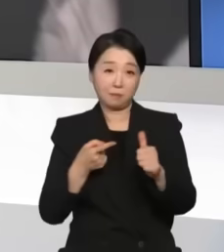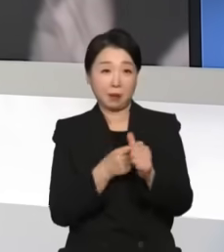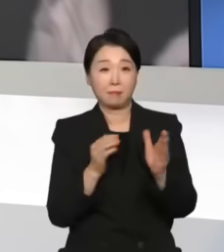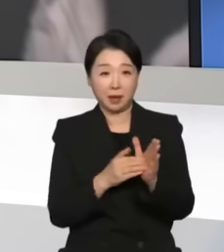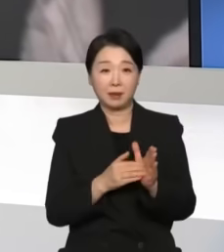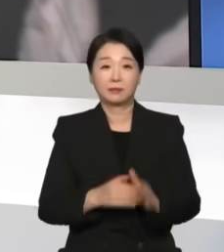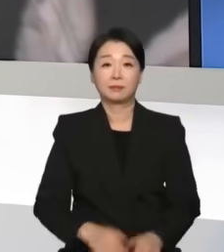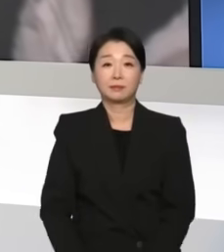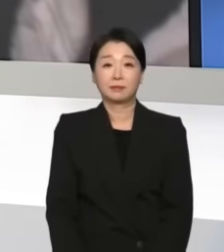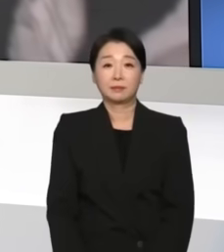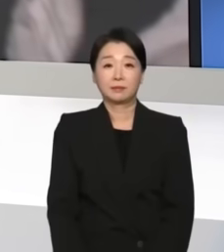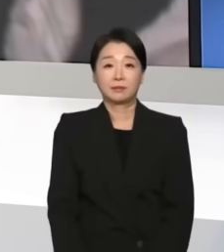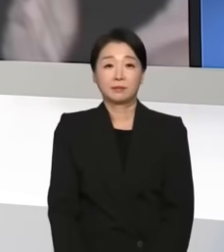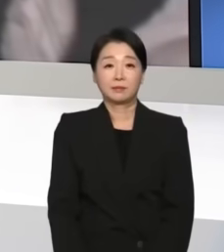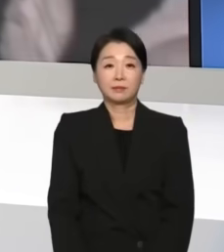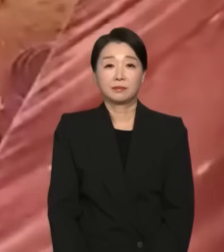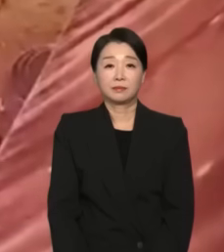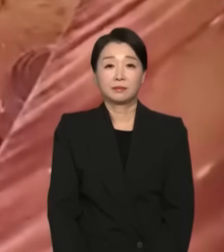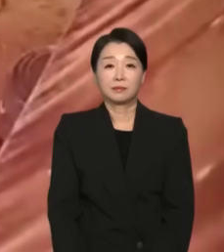첫 소식 강보들 기자입니다.